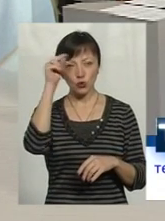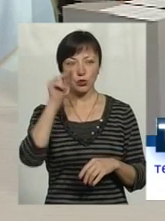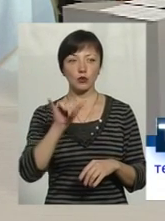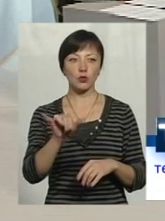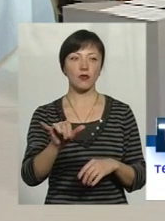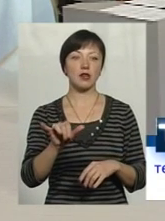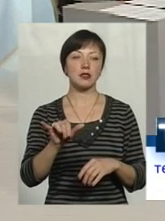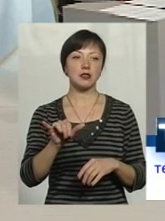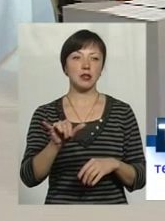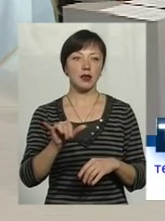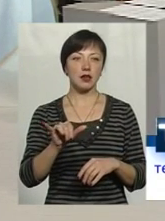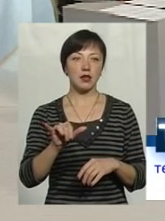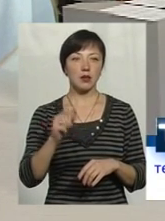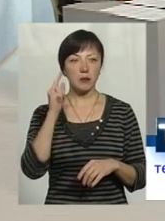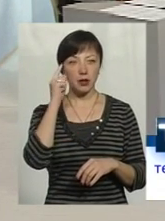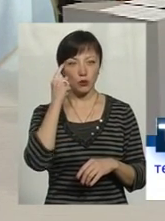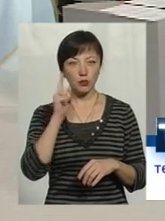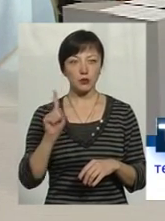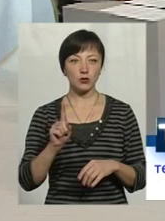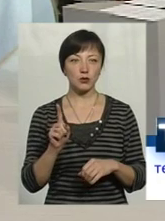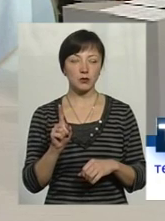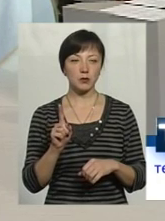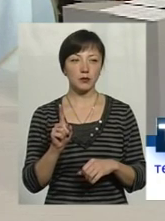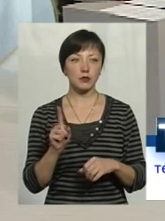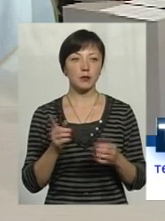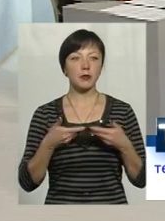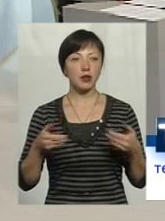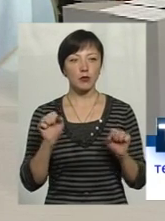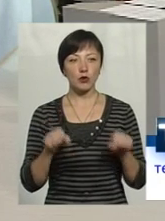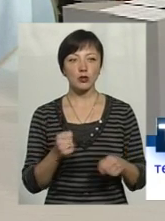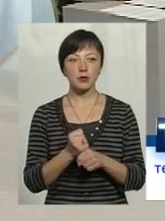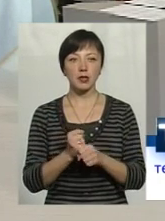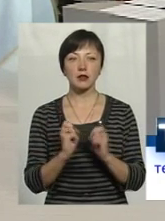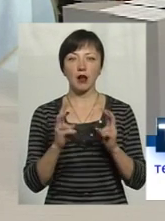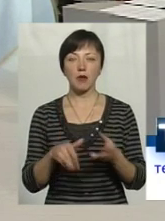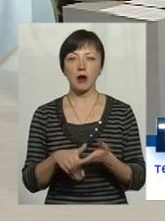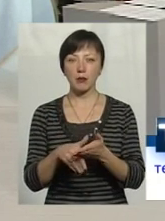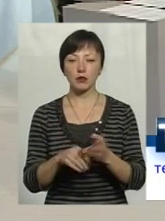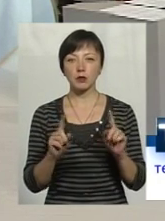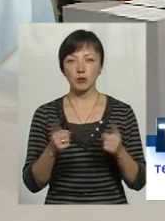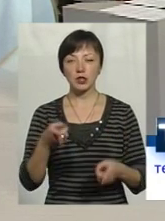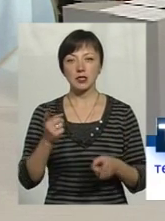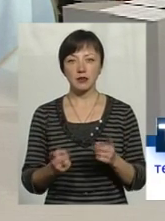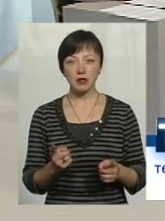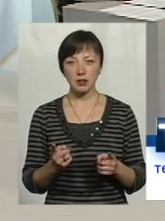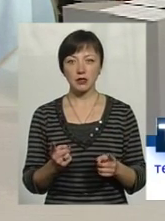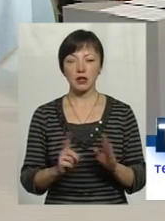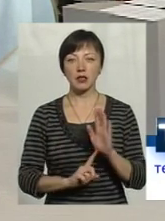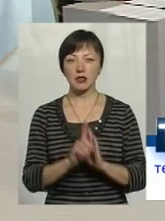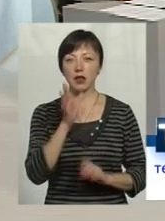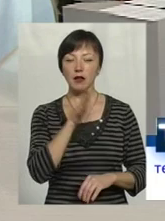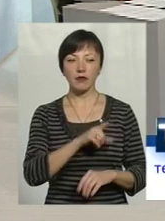оглянуться и подумать, что мы можем сделать и как помочь. Потому что действительно настало